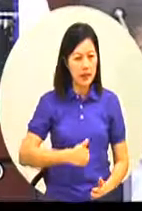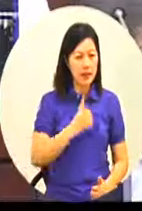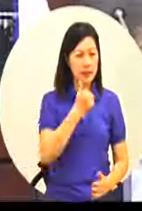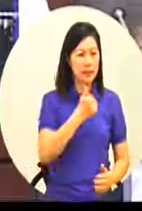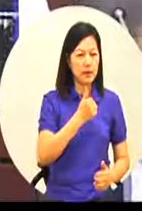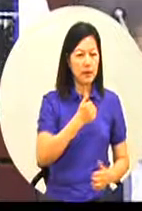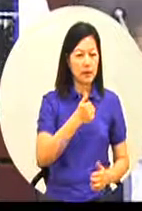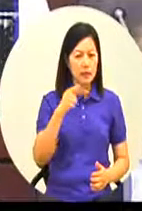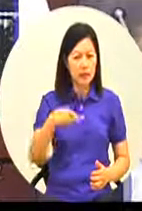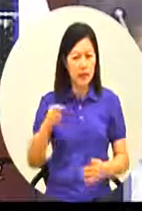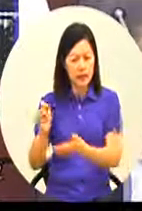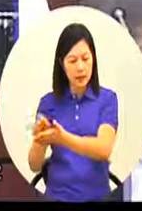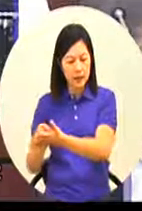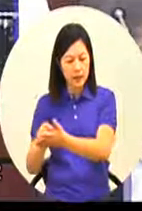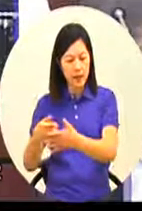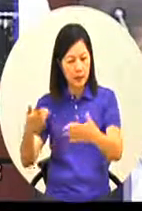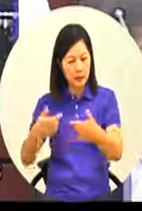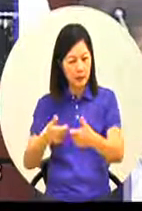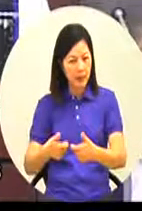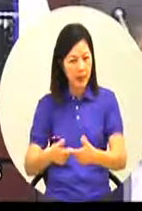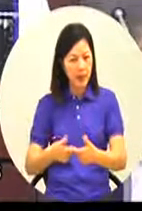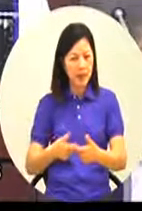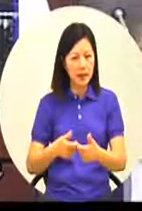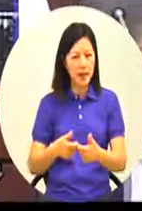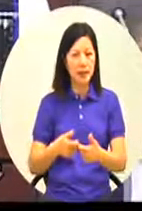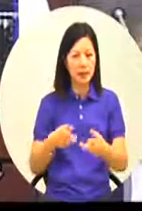合，而且也有效率性。谢谢。